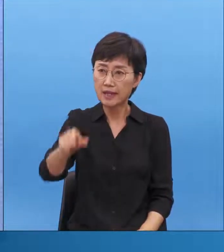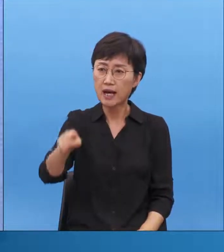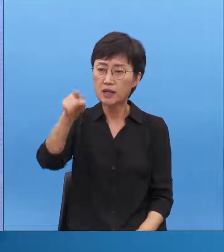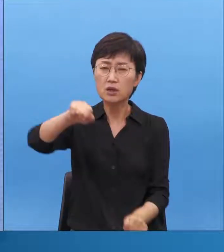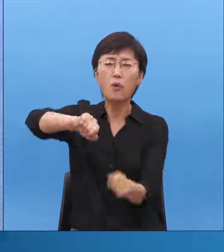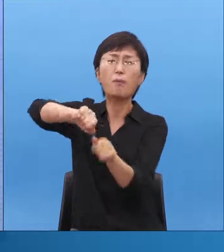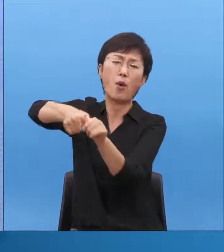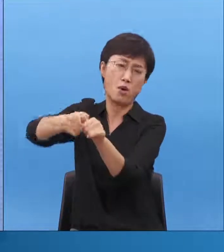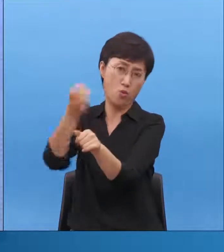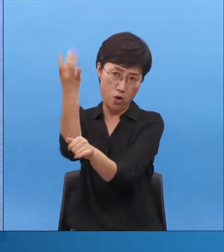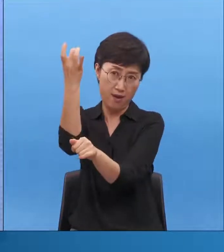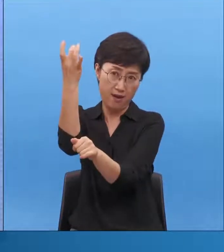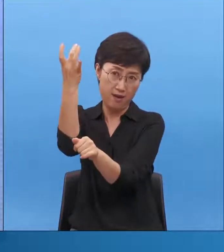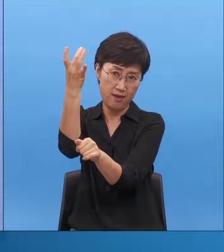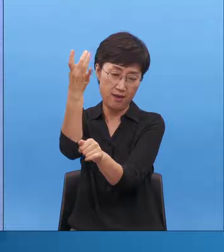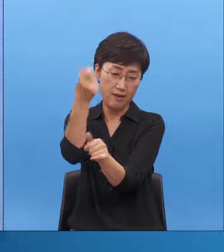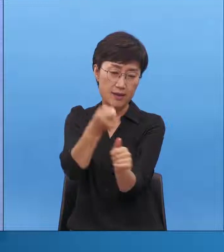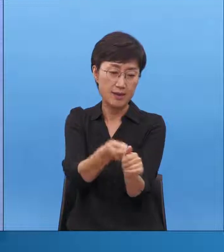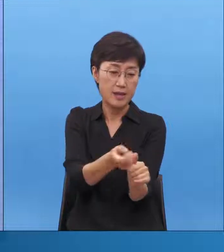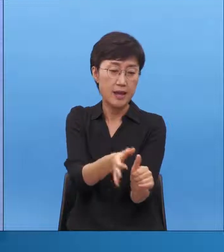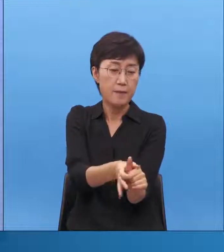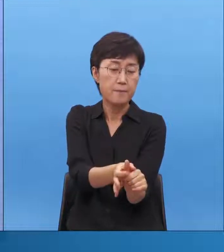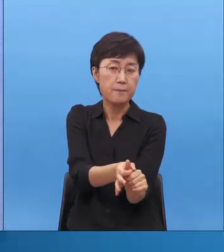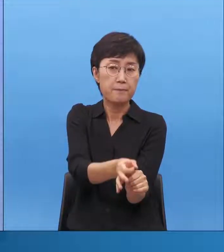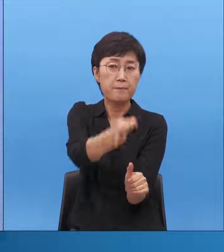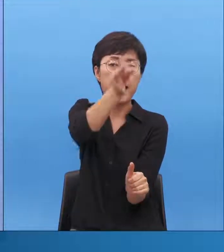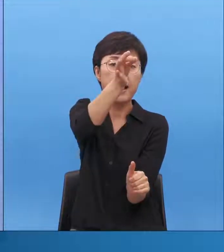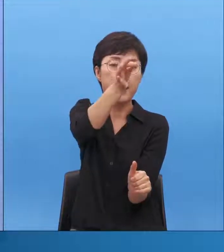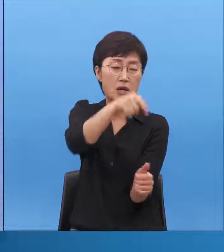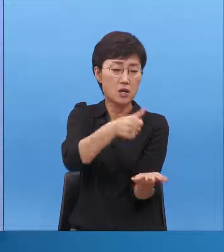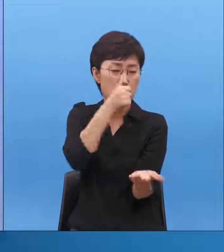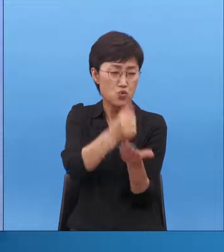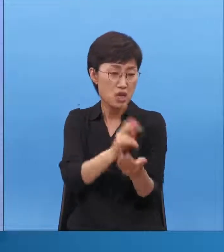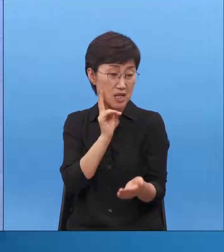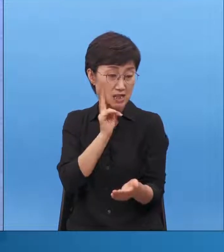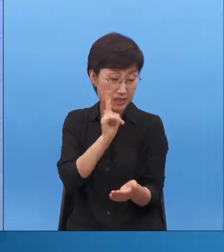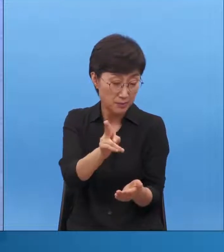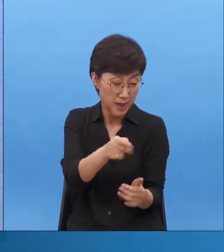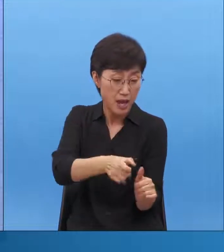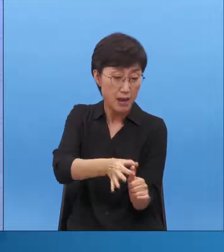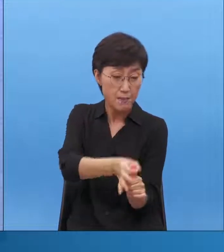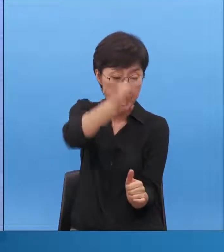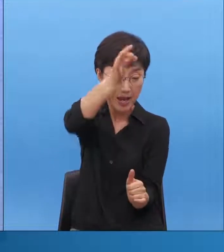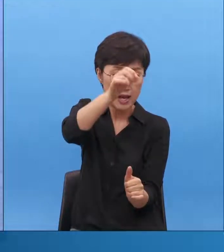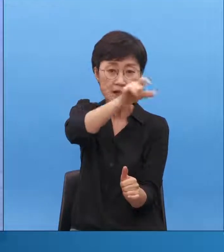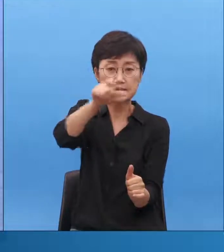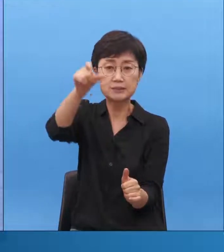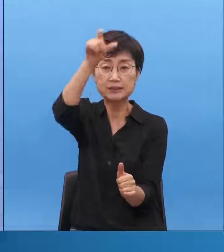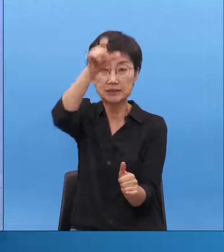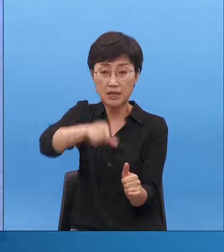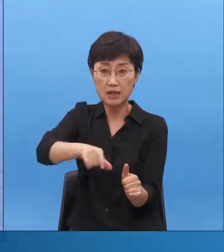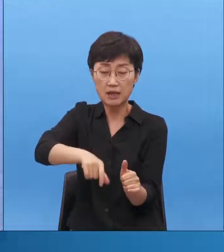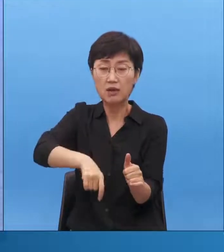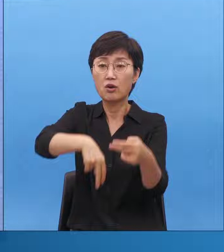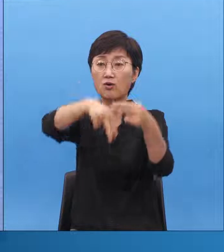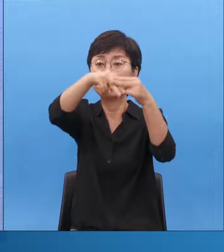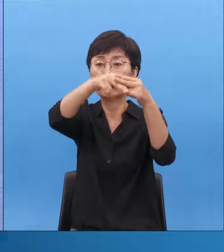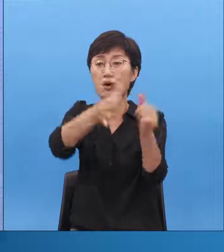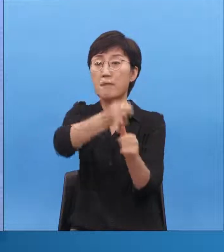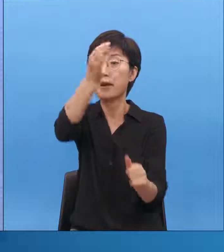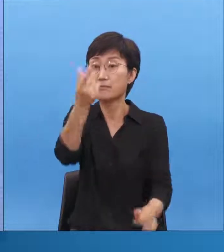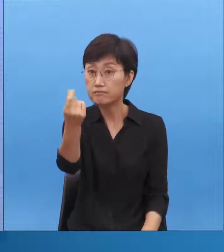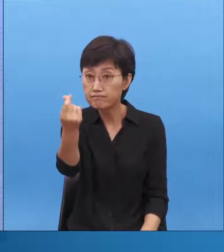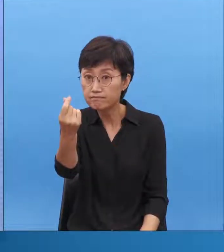없는 예수님에게 뒤집어 씌워서 십자가에 처형한 겁니다. And so basically, they crucified Jesus on the cross, and this is a way that